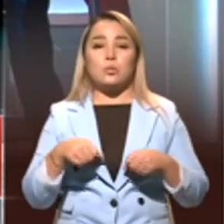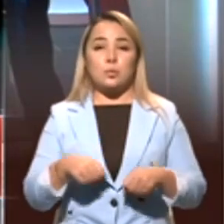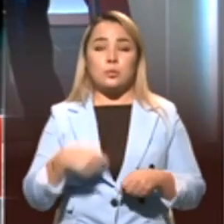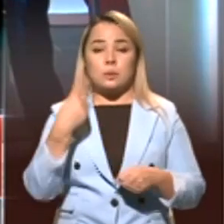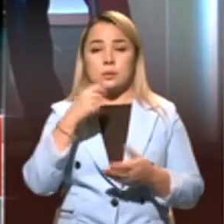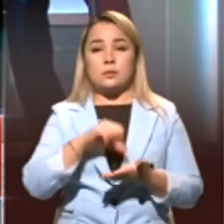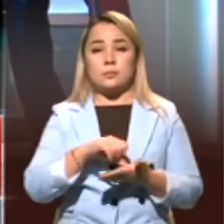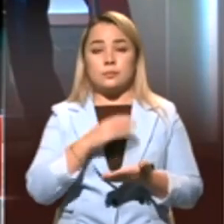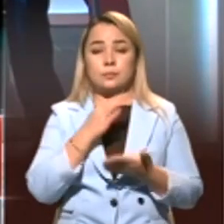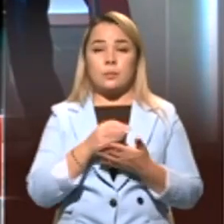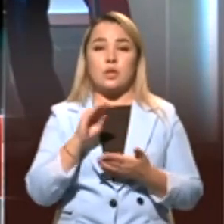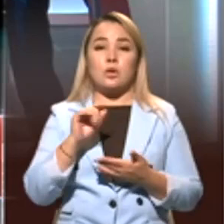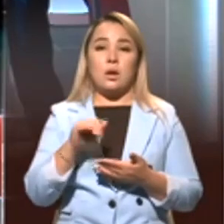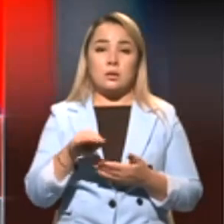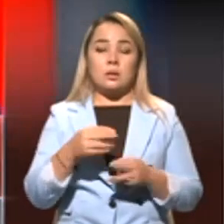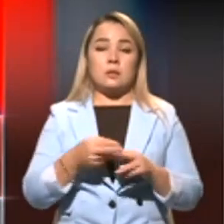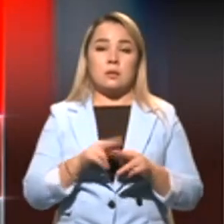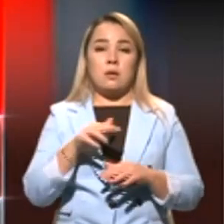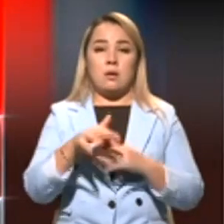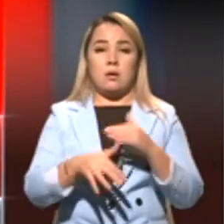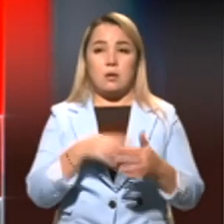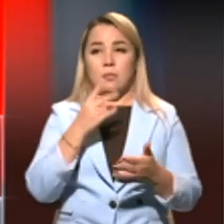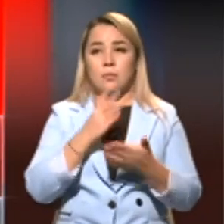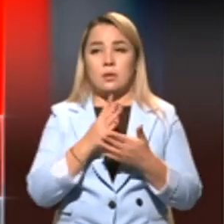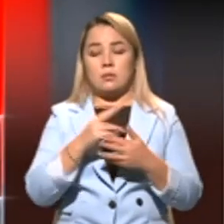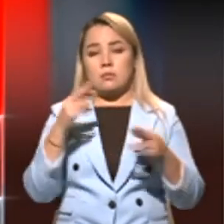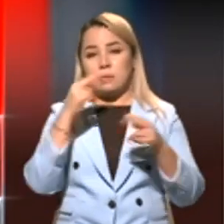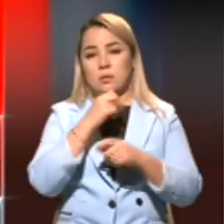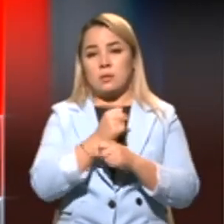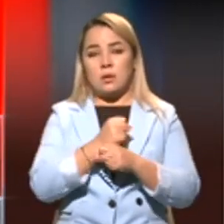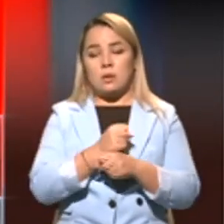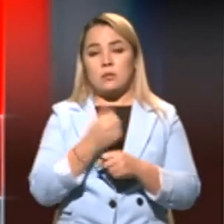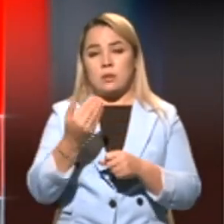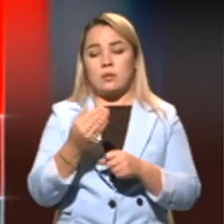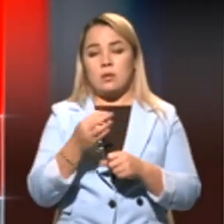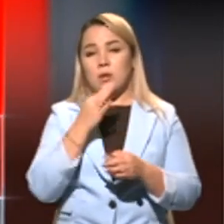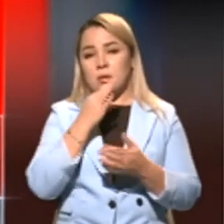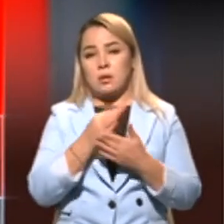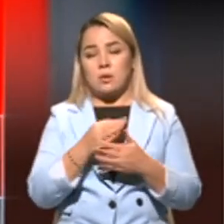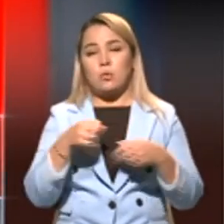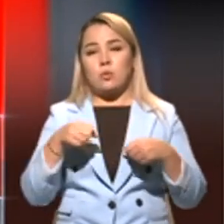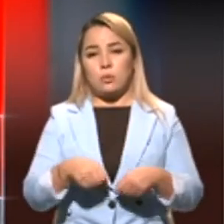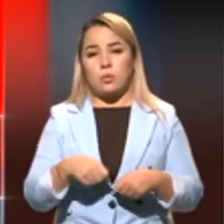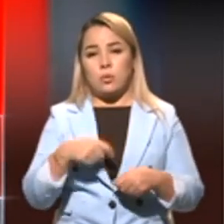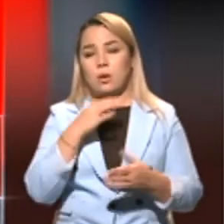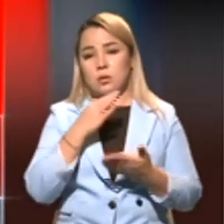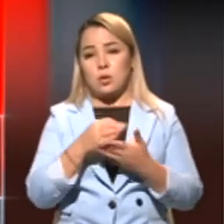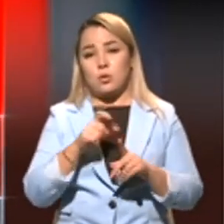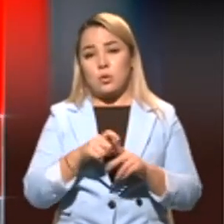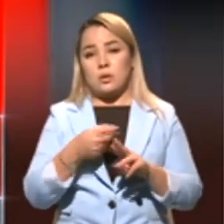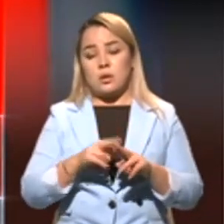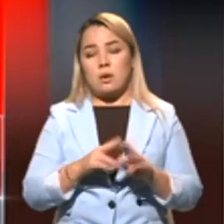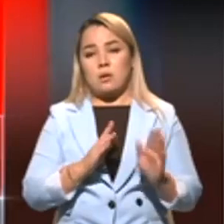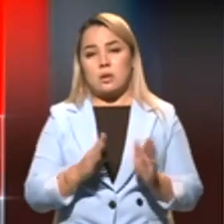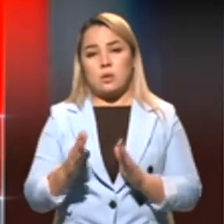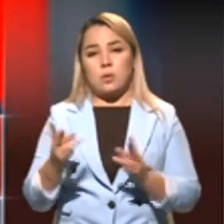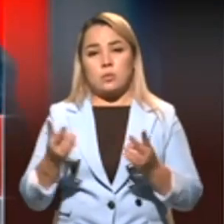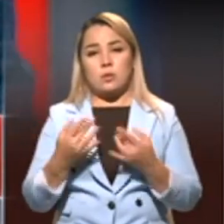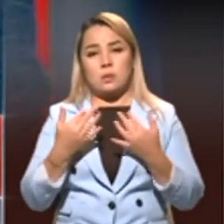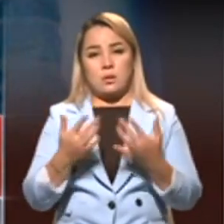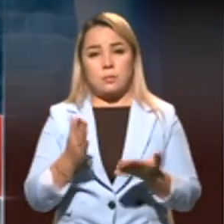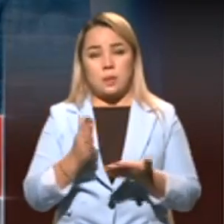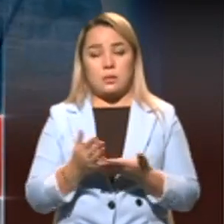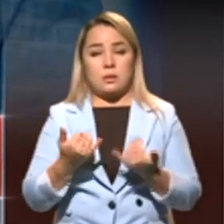тұрғыда қарайтын болсақ, жат діни ағым деп айту қате. Өйткені ол бір реттеушілікті қажет етеді. Ал